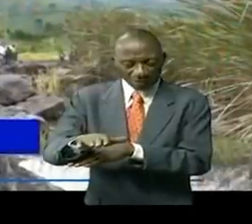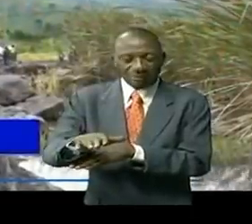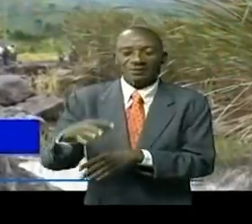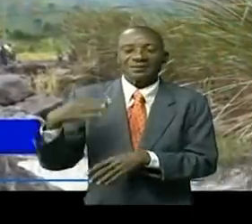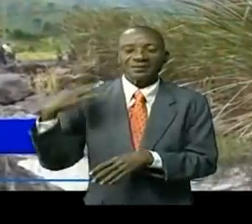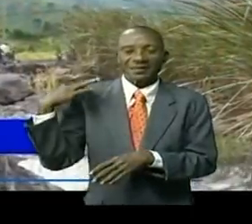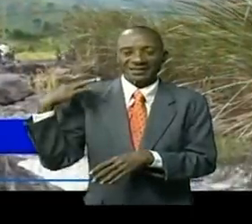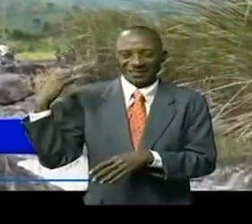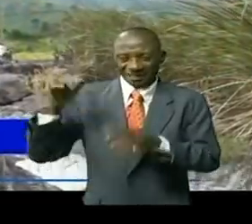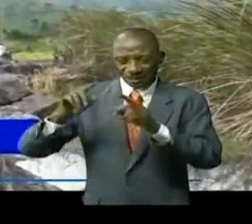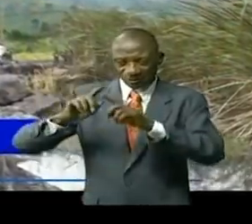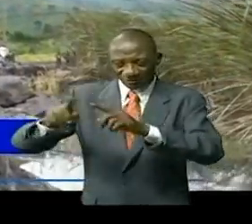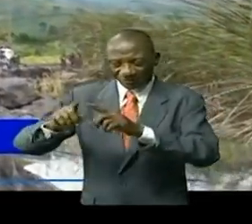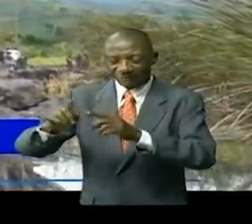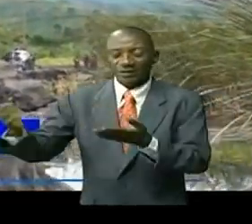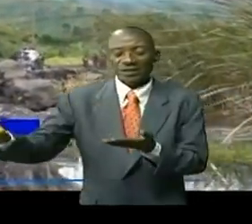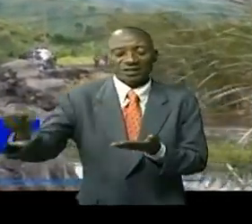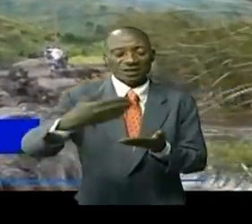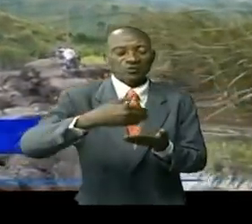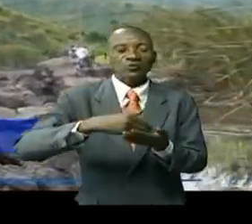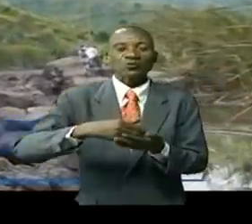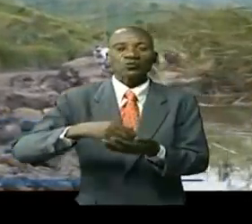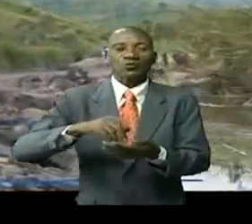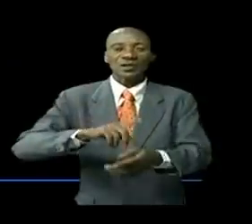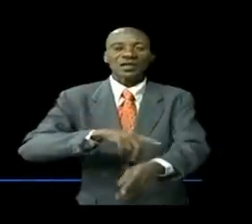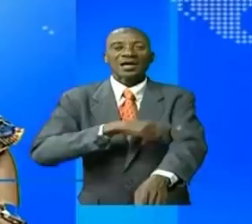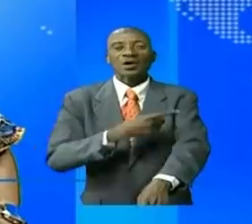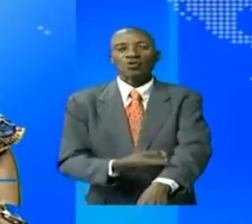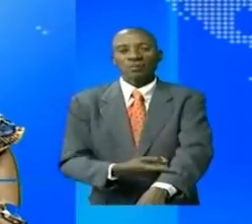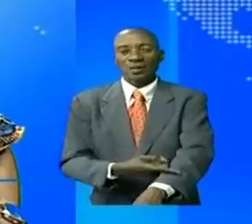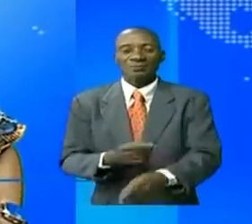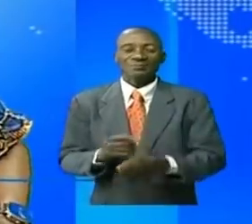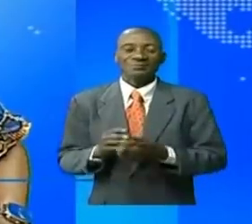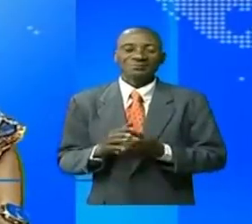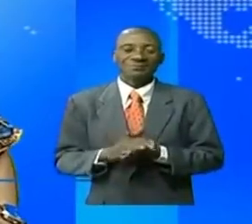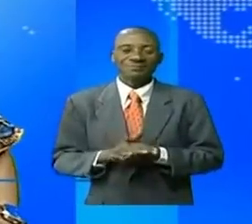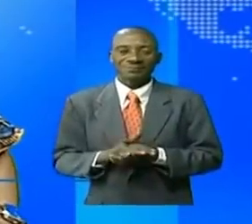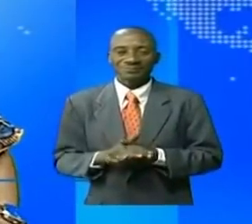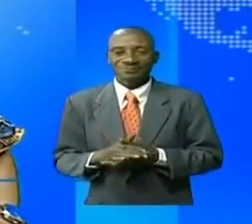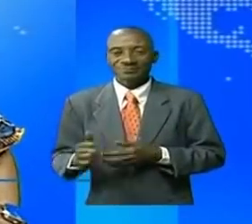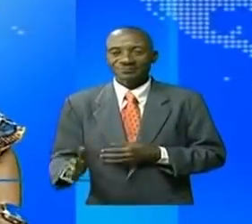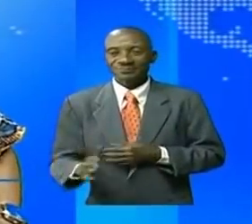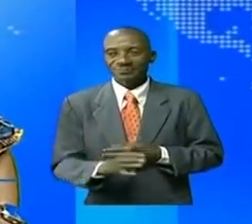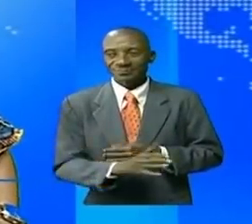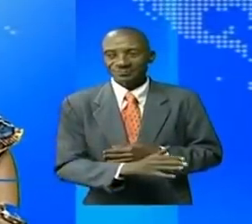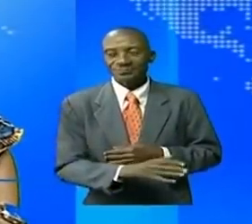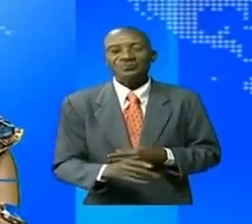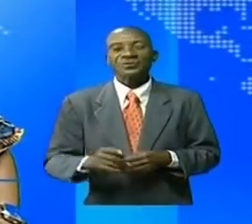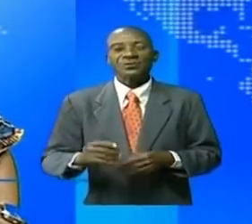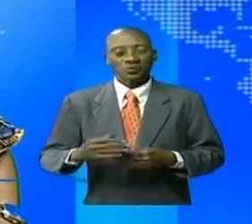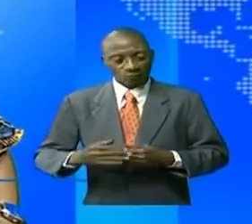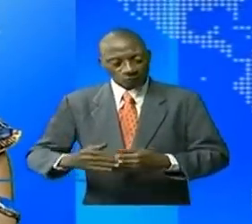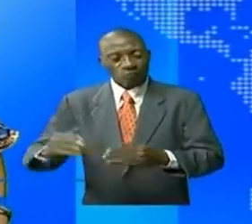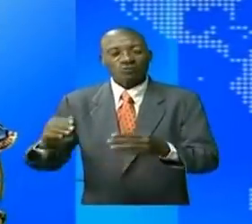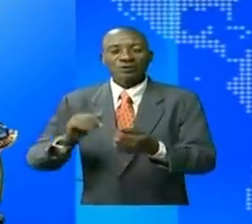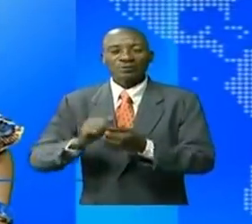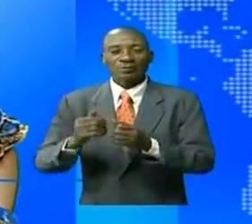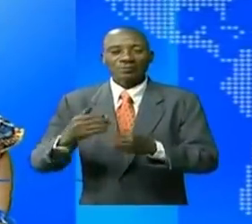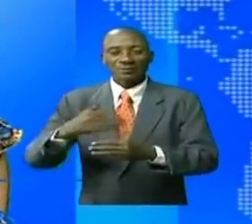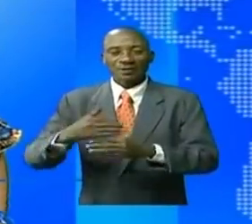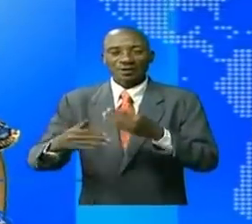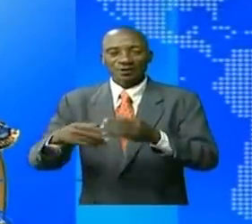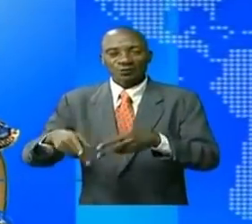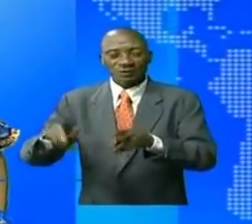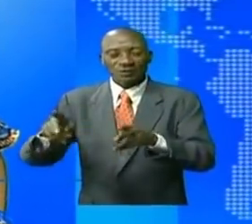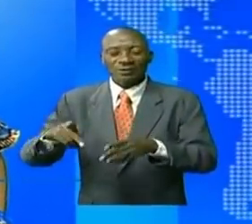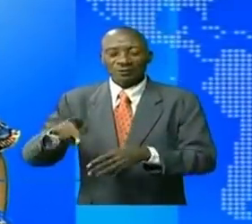Goma au terme d'une descente marathon. Restons dans ce secteur des infrastructures et cette fois-ci dans la province du